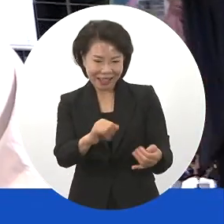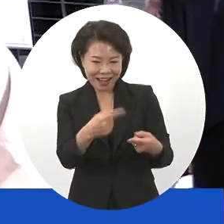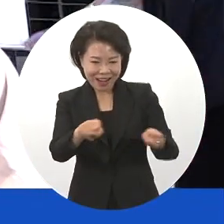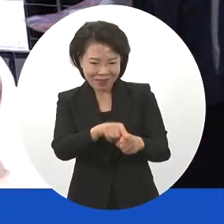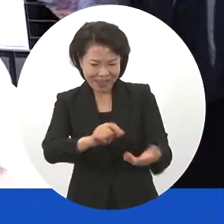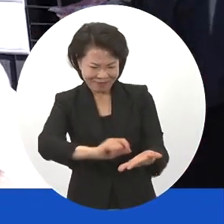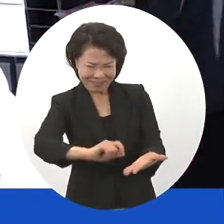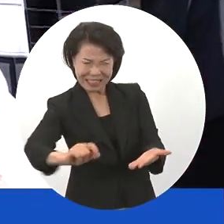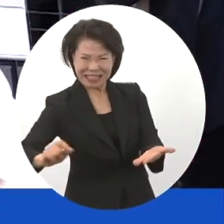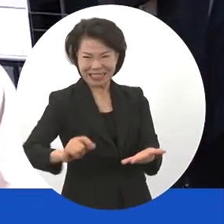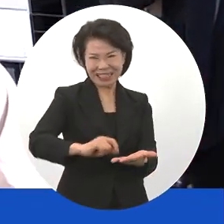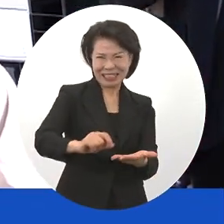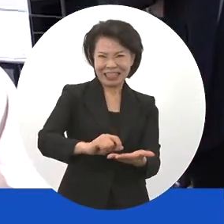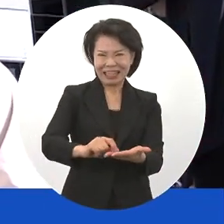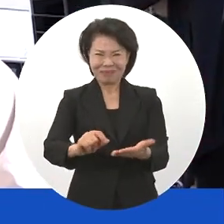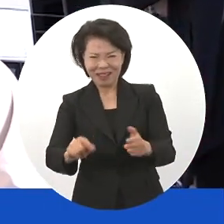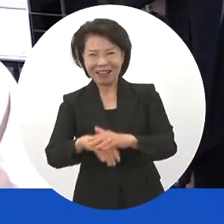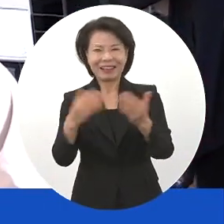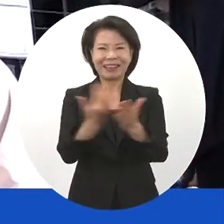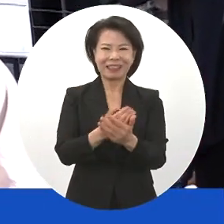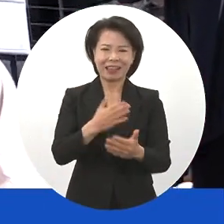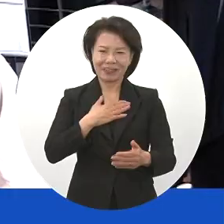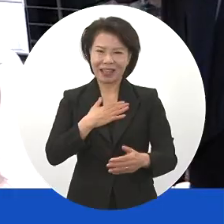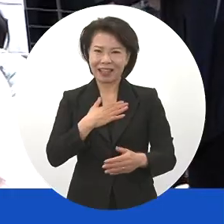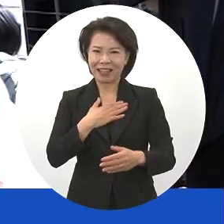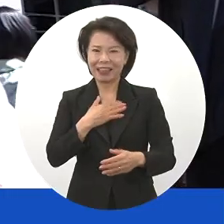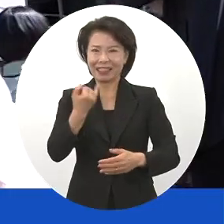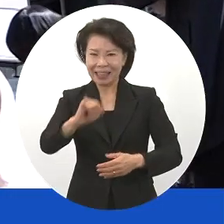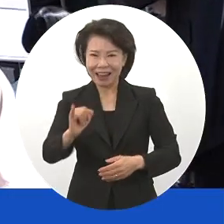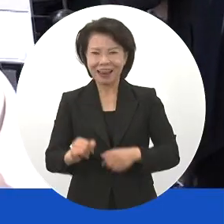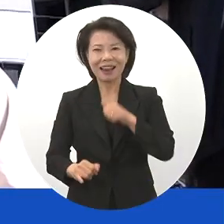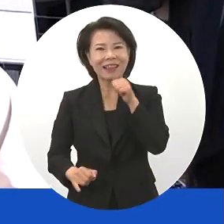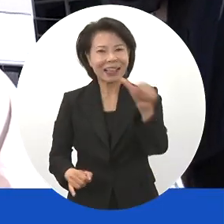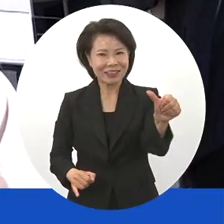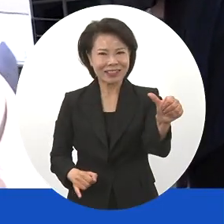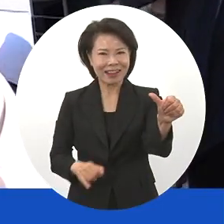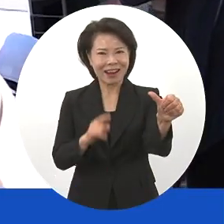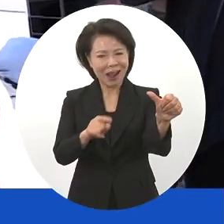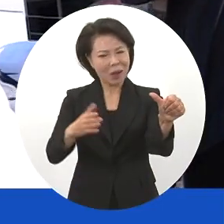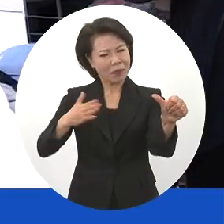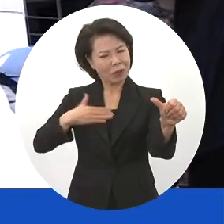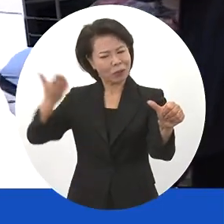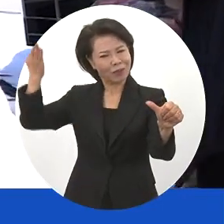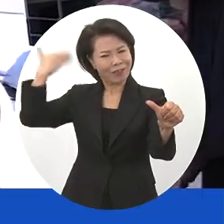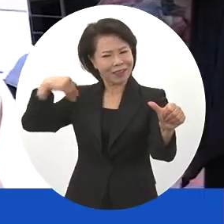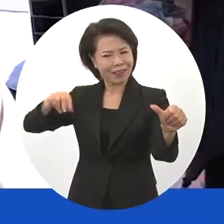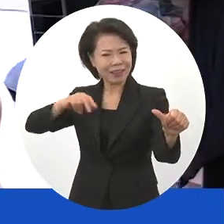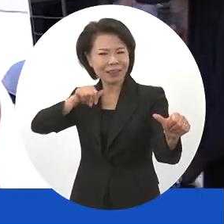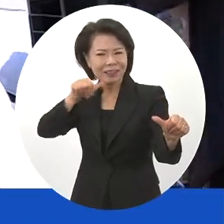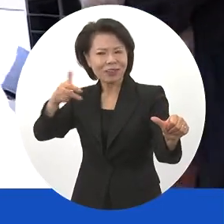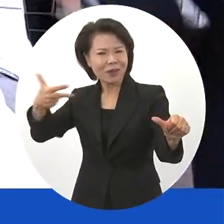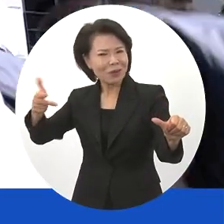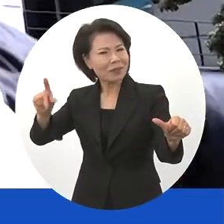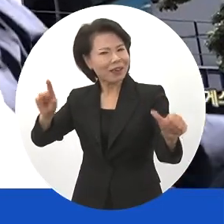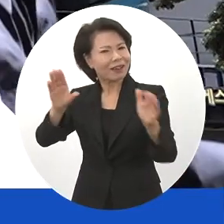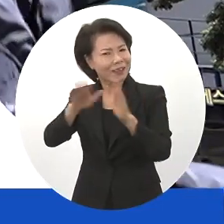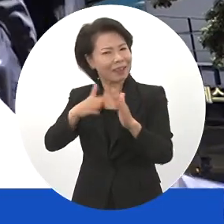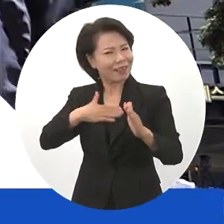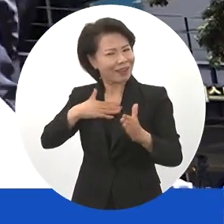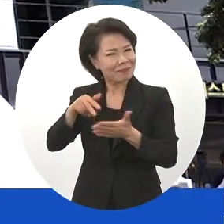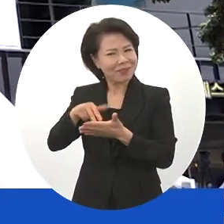낙서하고 있는데요. 지금 우리 딸이 5살인데 저도 한 5살, 7살 그때쯤